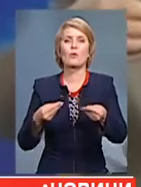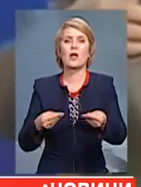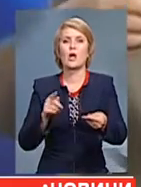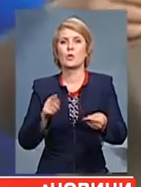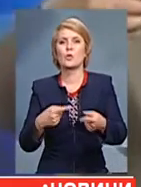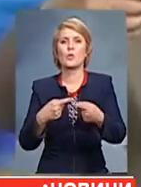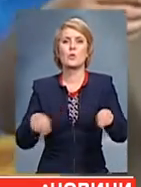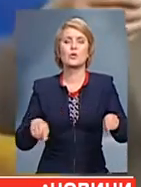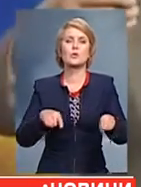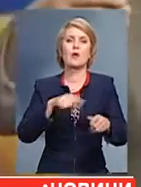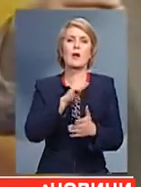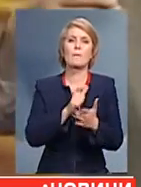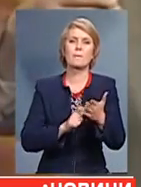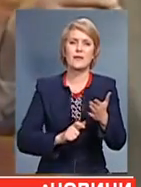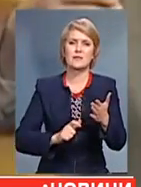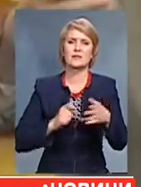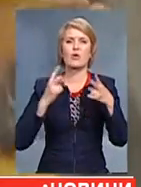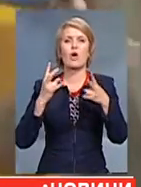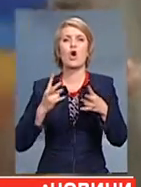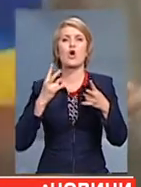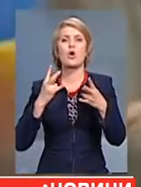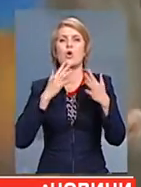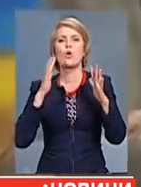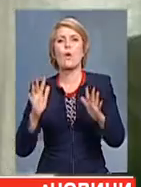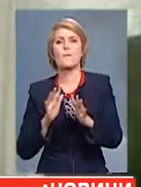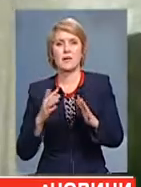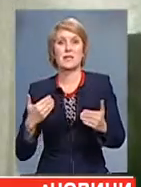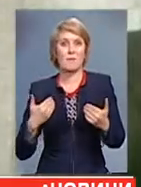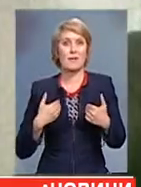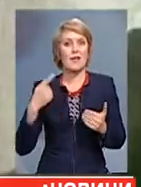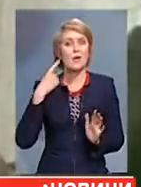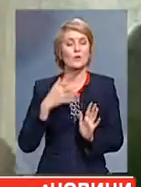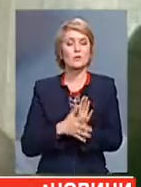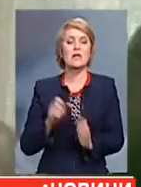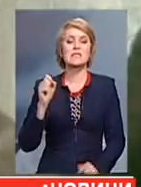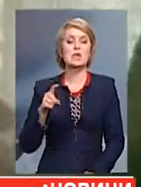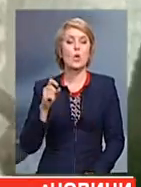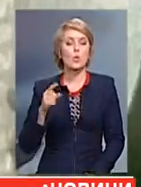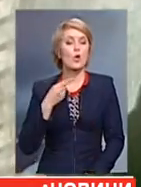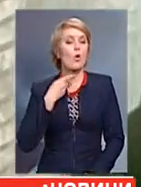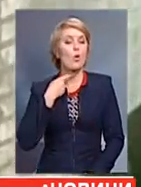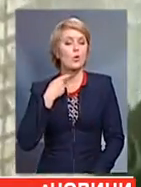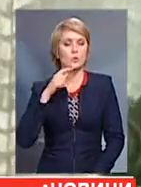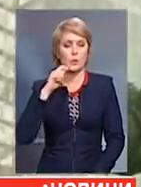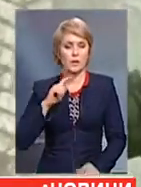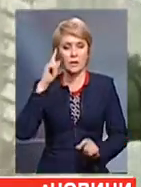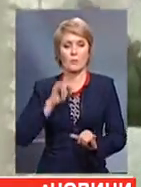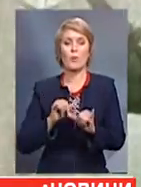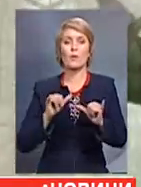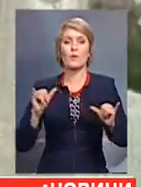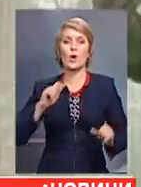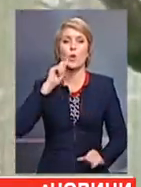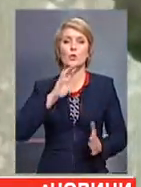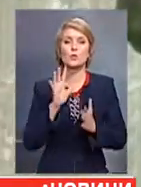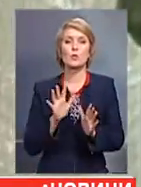іншу пісню, чи той романс, і мене розуміють. Золотий голос України популяризував українську пісню